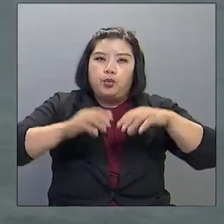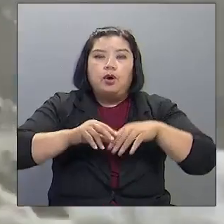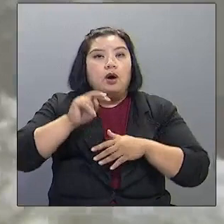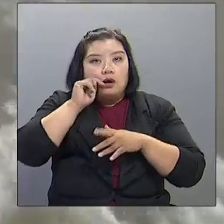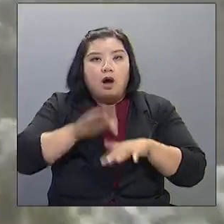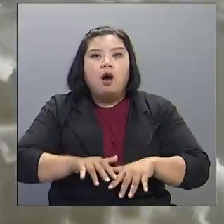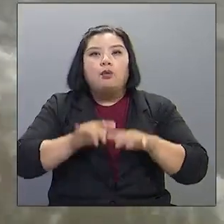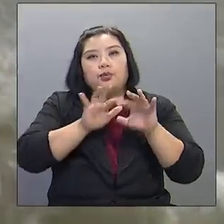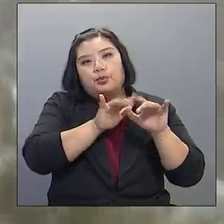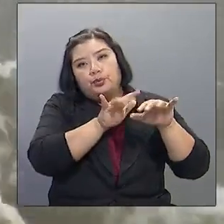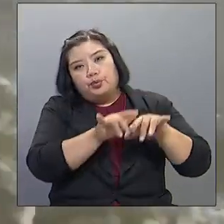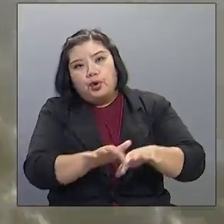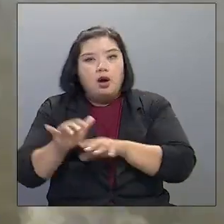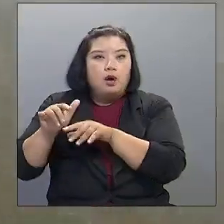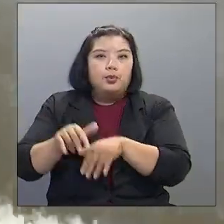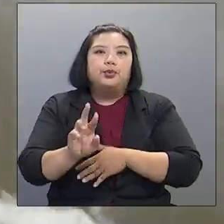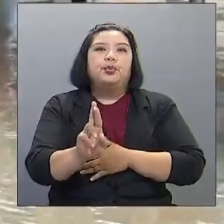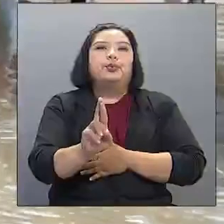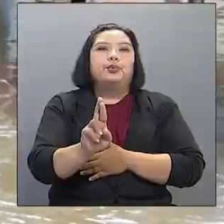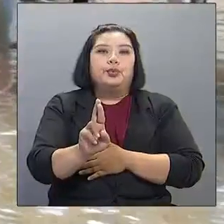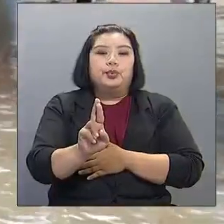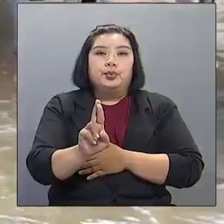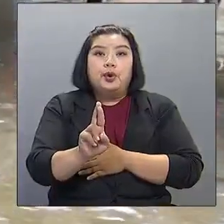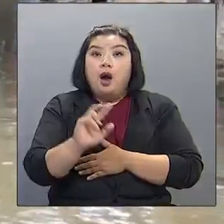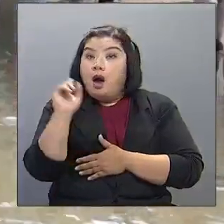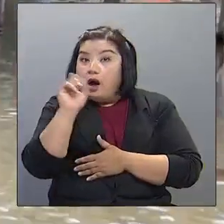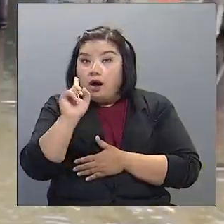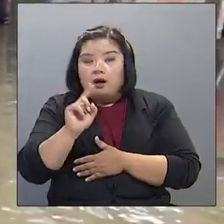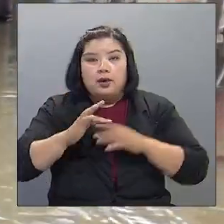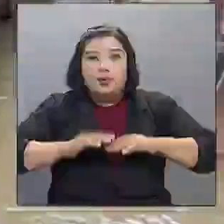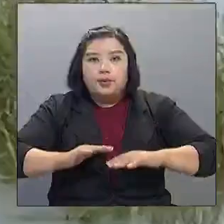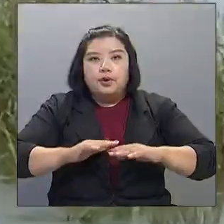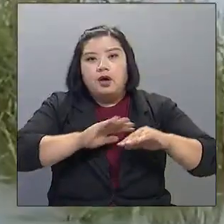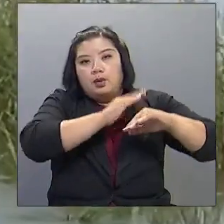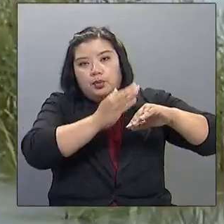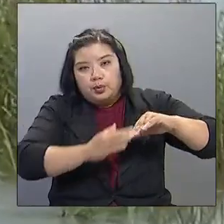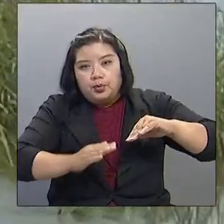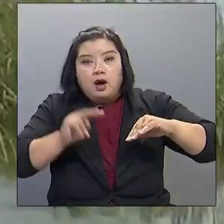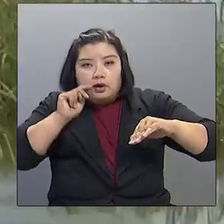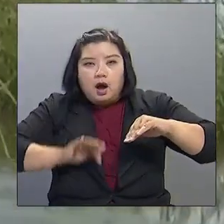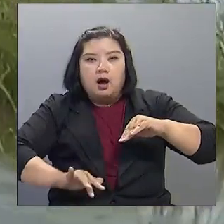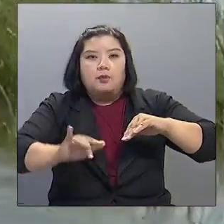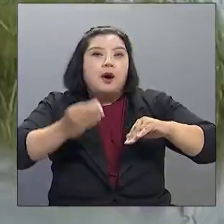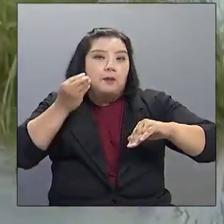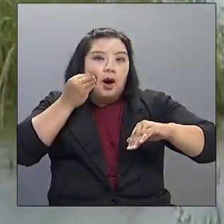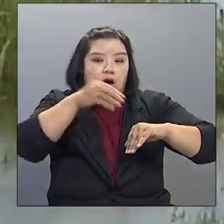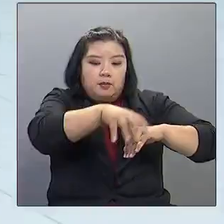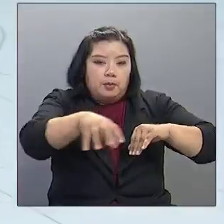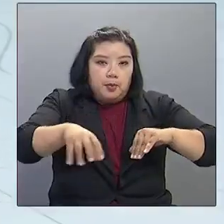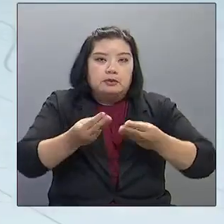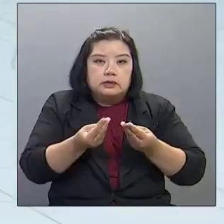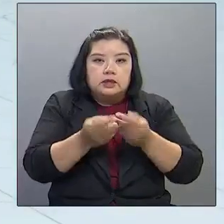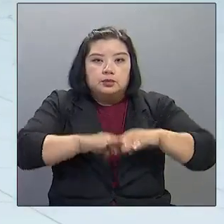วมฉับพลันและน้ำป่าไหลหลากขึ้นได้ค่ะโดยเฉพาะผู้ที่อาศัยอยู่ตามพื้นที่ลาดเชิงเขาใกล้ทางน้ำไหลผ่านแล้วก็ในบริเวณพื้นที่ลุ่มนะค